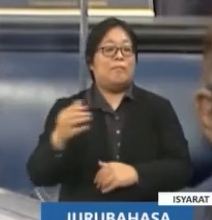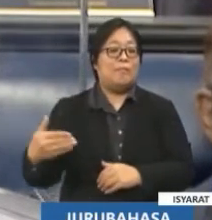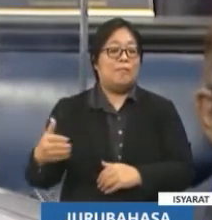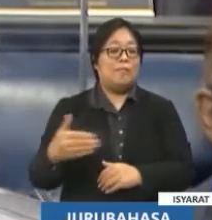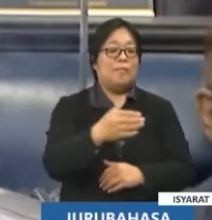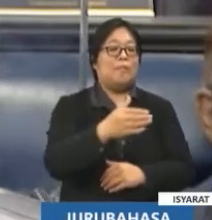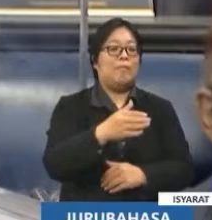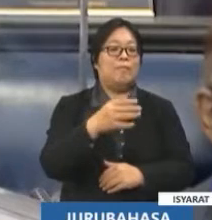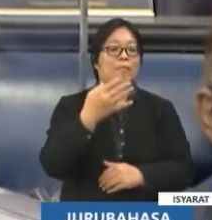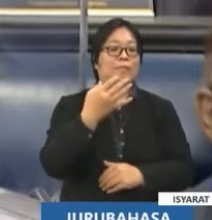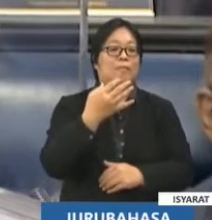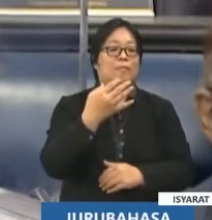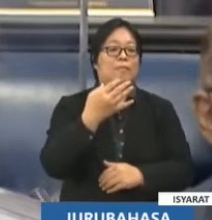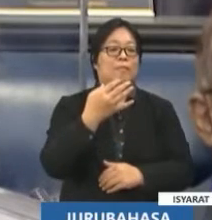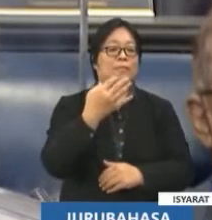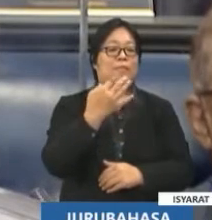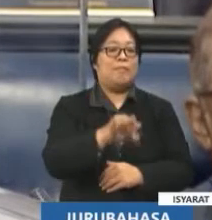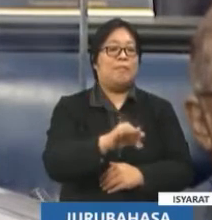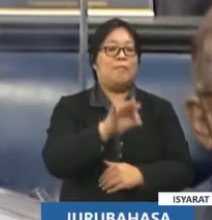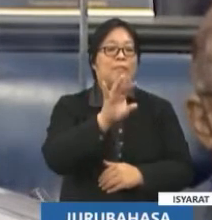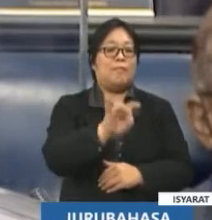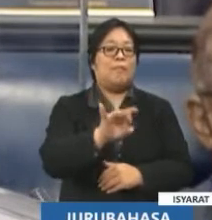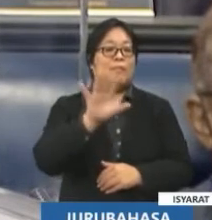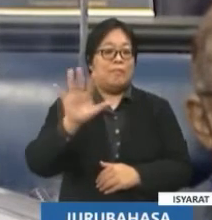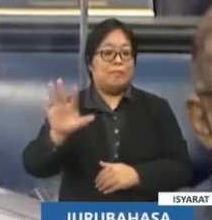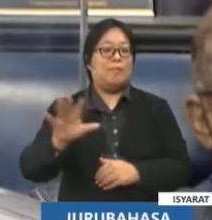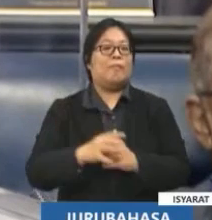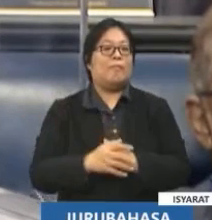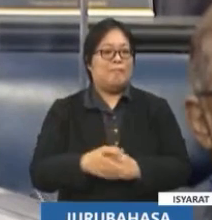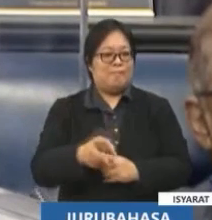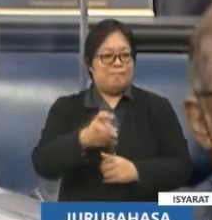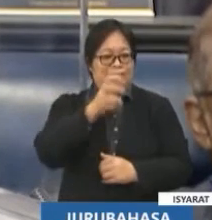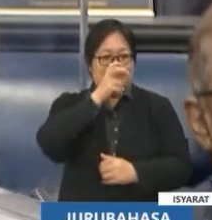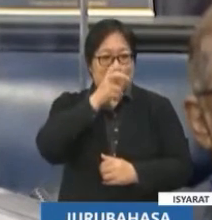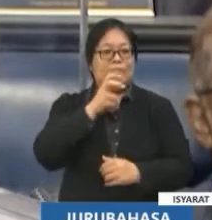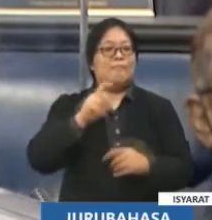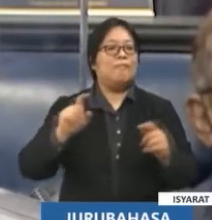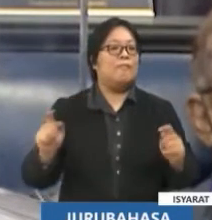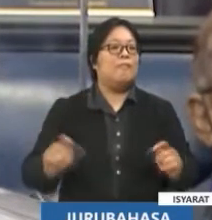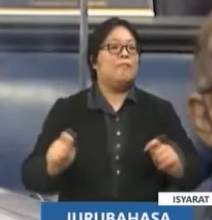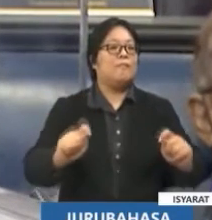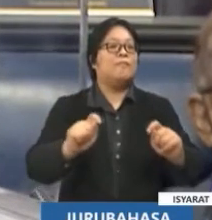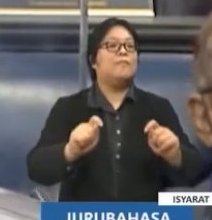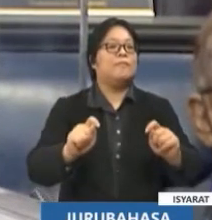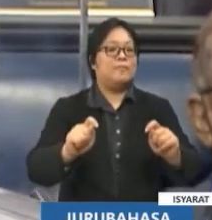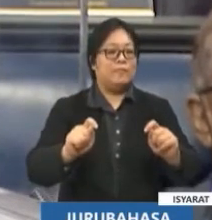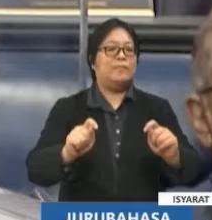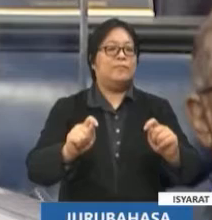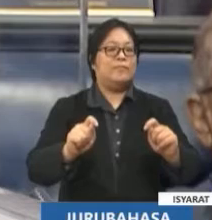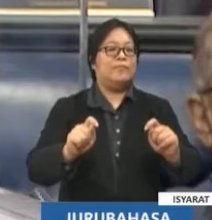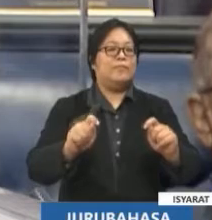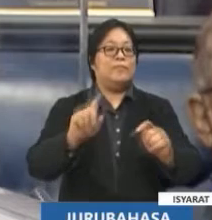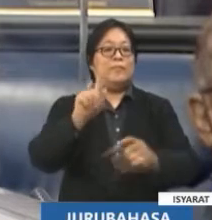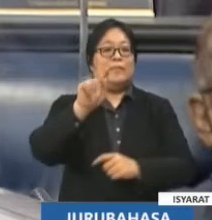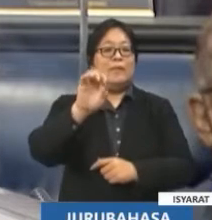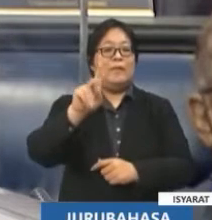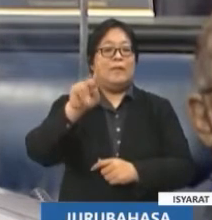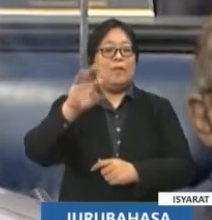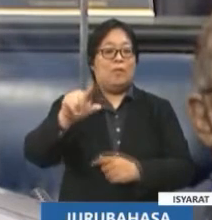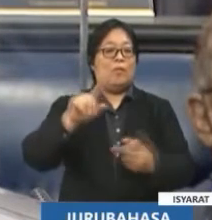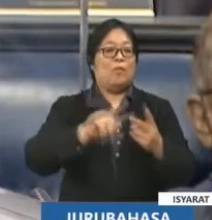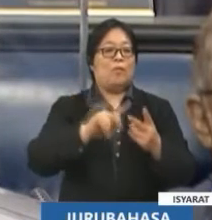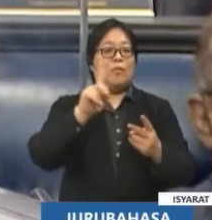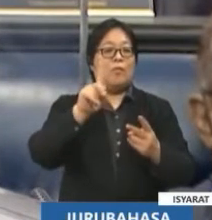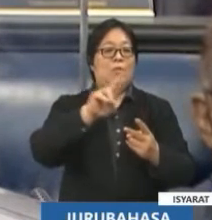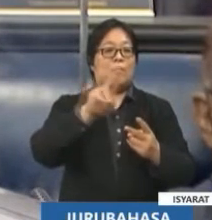perikanan 1980 laut Pulau 1985 begitu tegas Kadir mengambil tindakan terhadap tekong dan juga